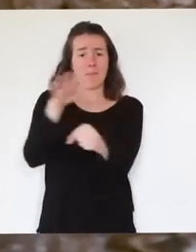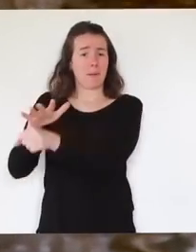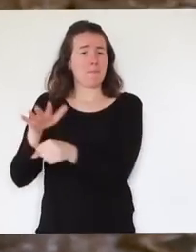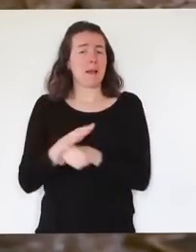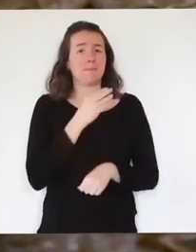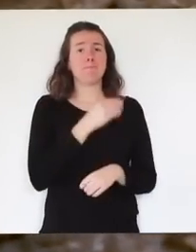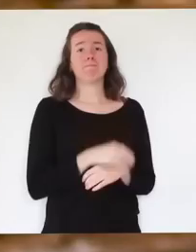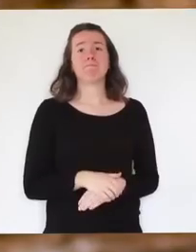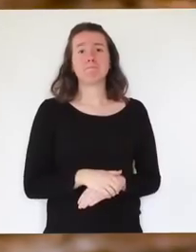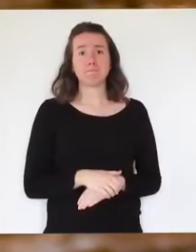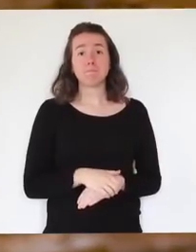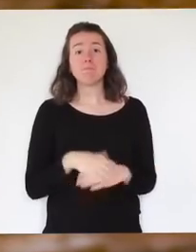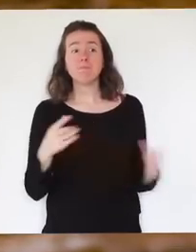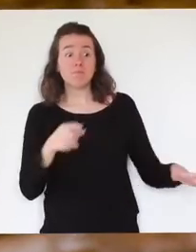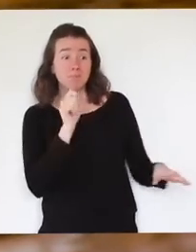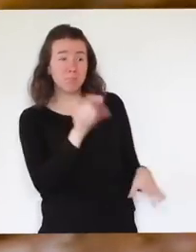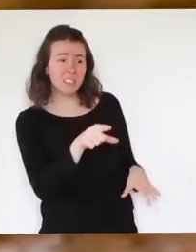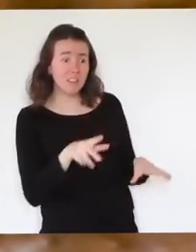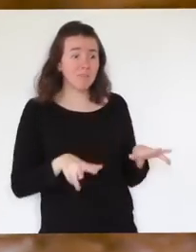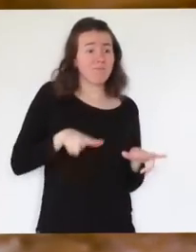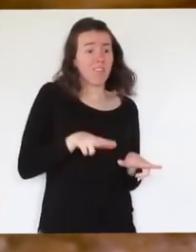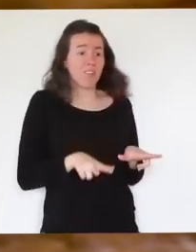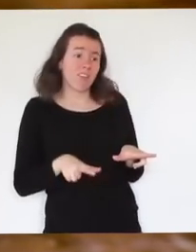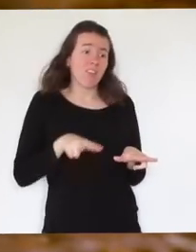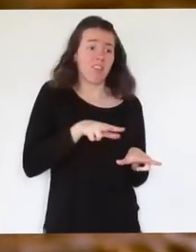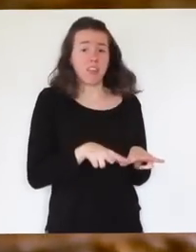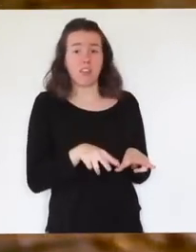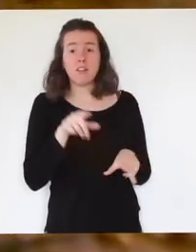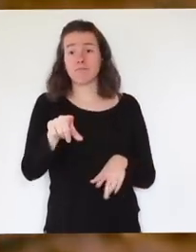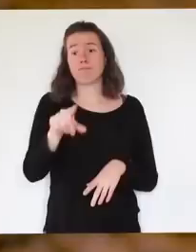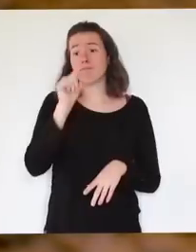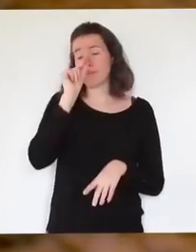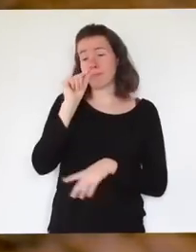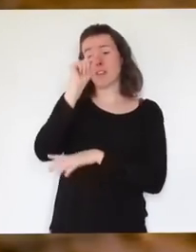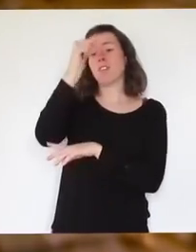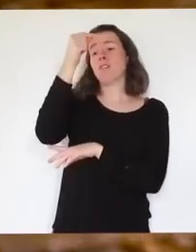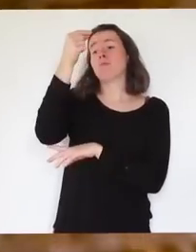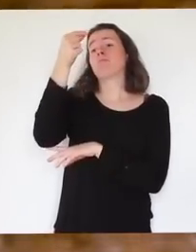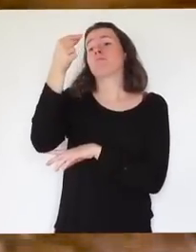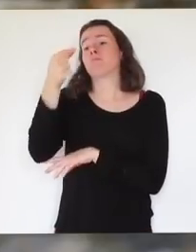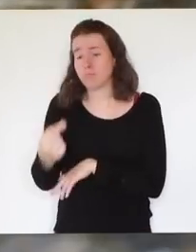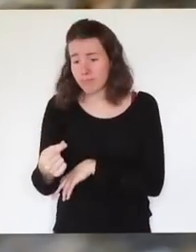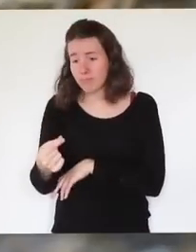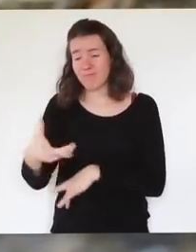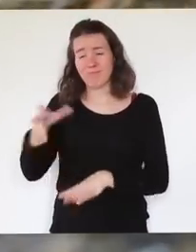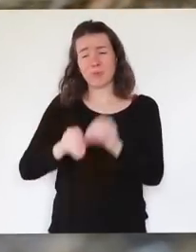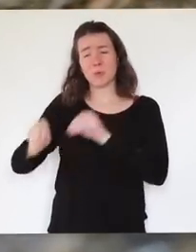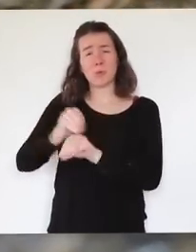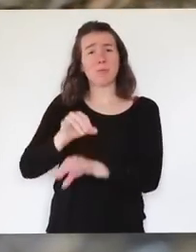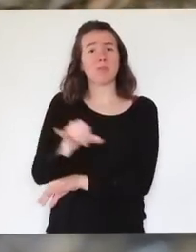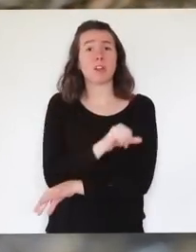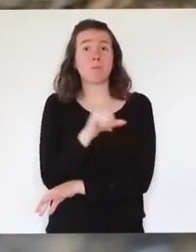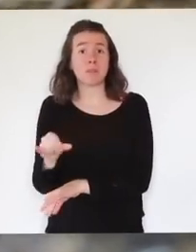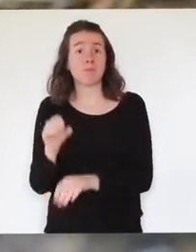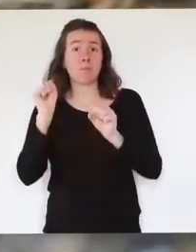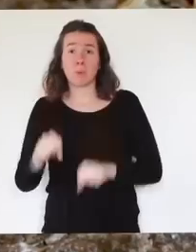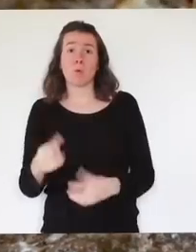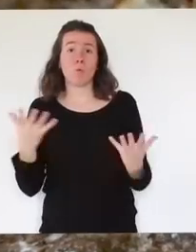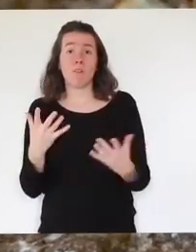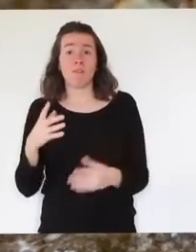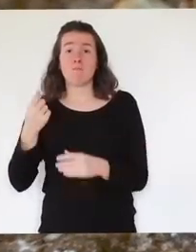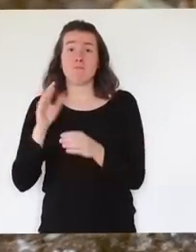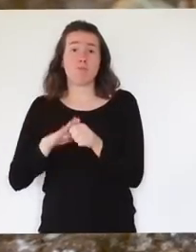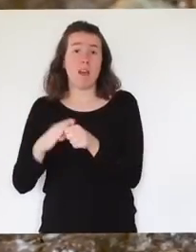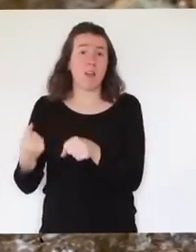Certains commencent à boiter, d'autres terminent leur courte vie là, sans avoir reçu de soins. Ils sont jetés à la poubelle ou